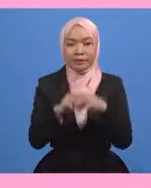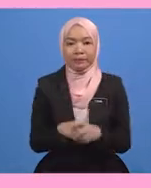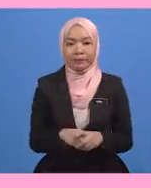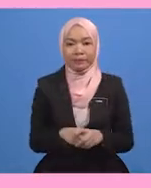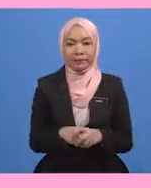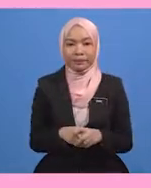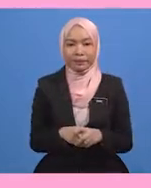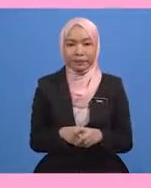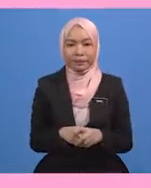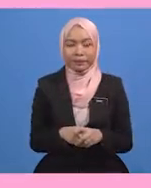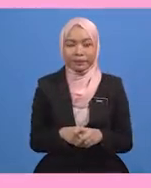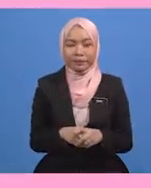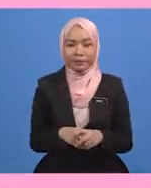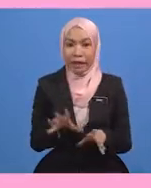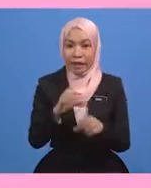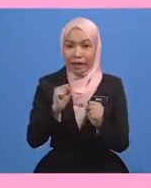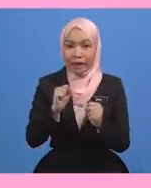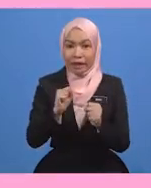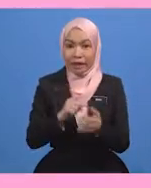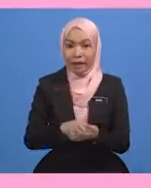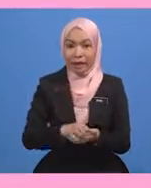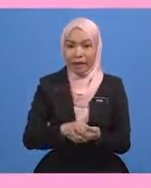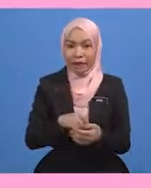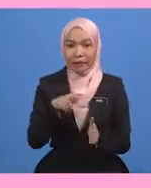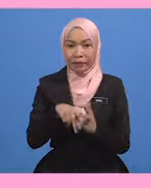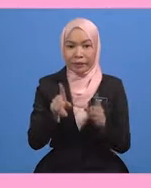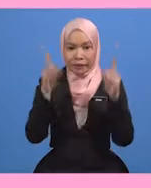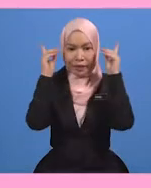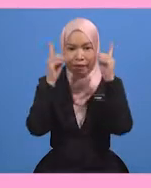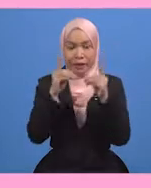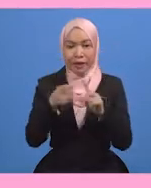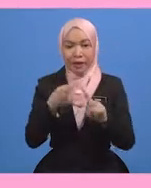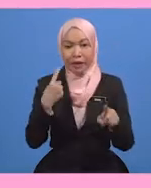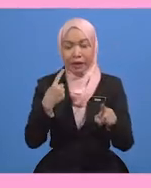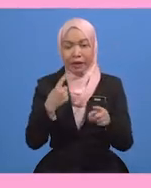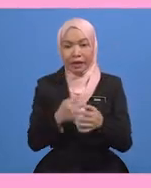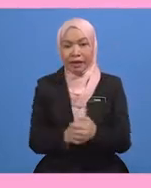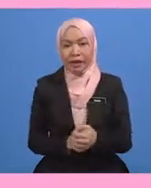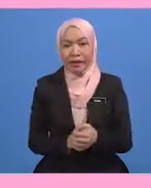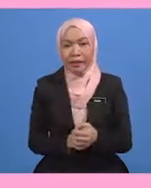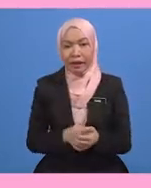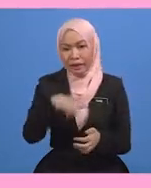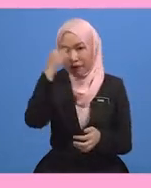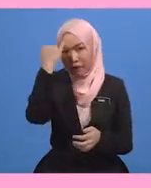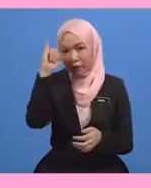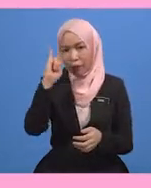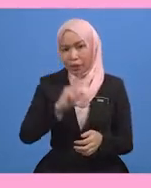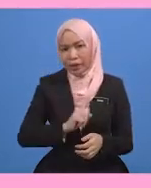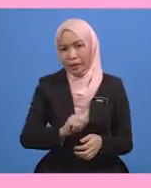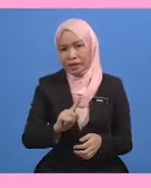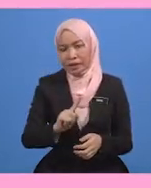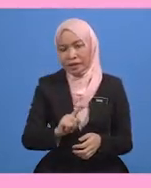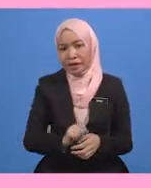dan masjid tersebut, beliau telah mendapat pentarbiahan daripada ulama terkenal Indonesia,